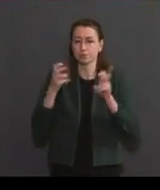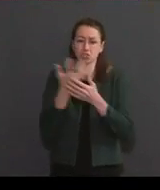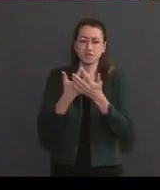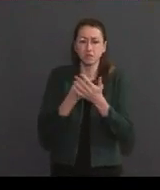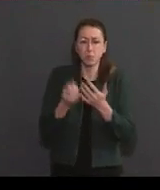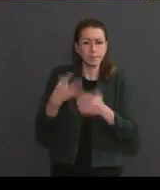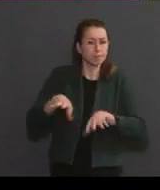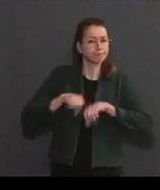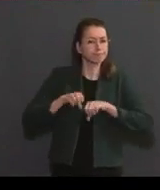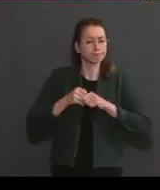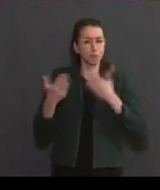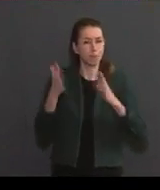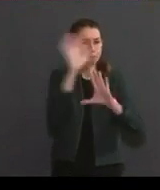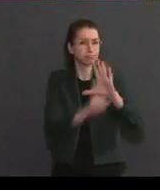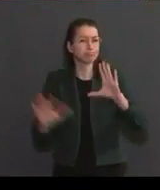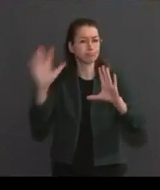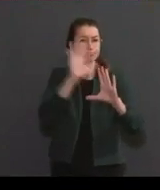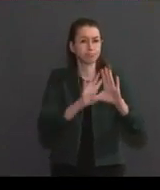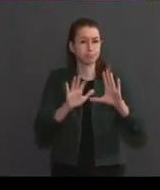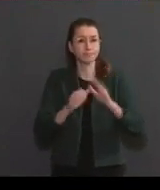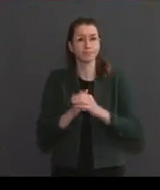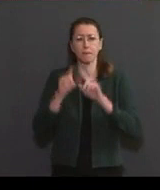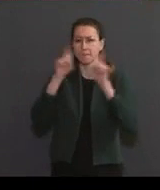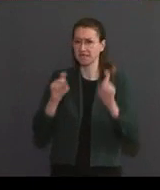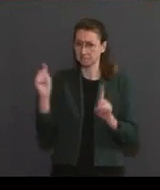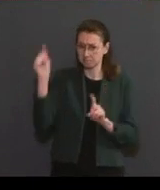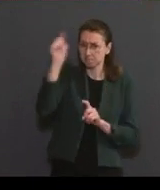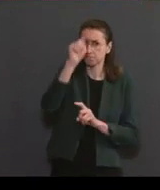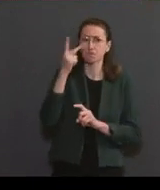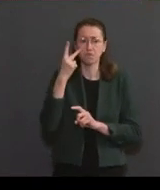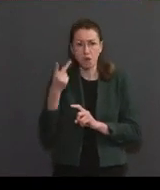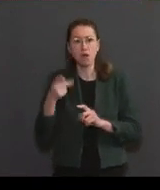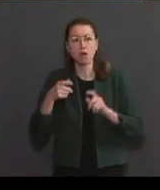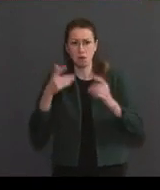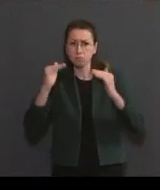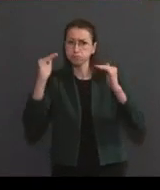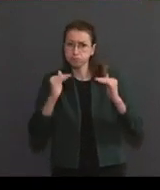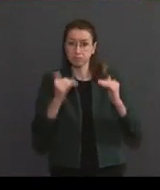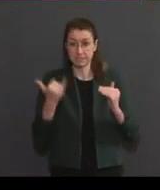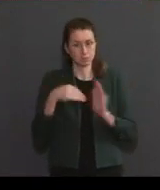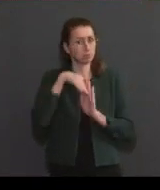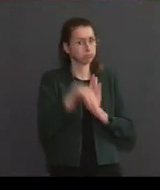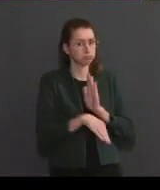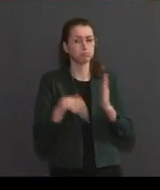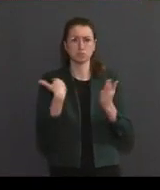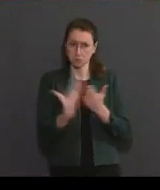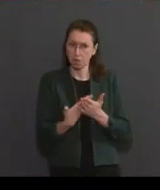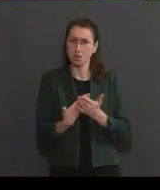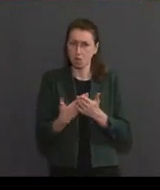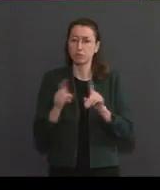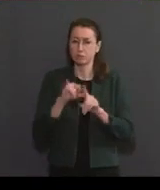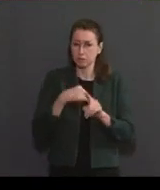pays, actuellement, les contaminations baissent moins rapidement que chez nous, ou même dans certains cas, elles augmentent encore